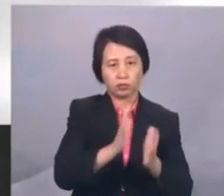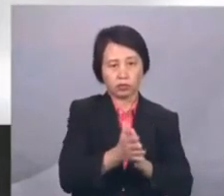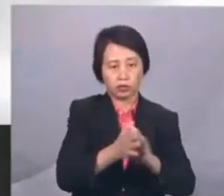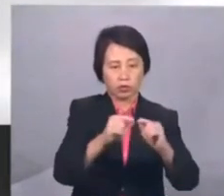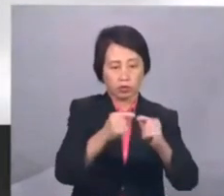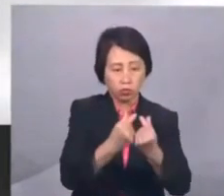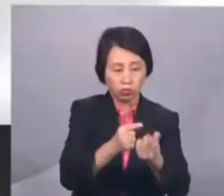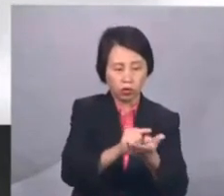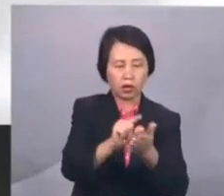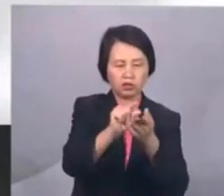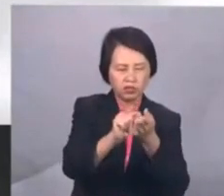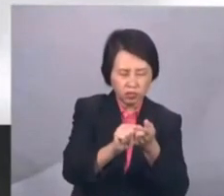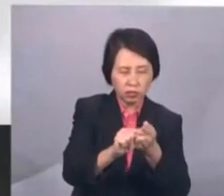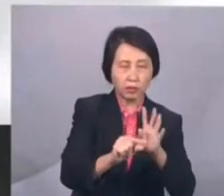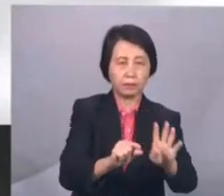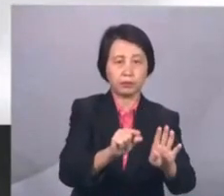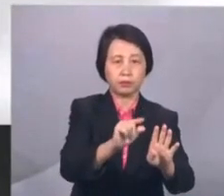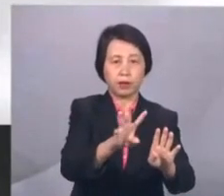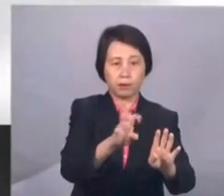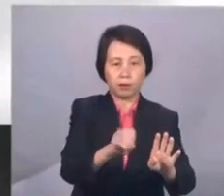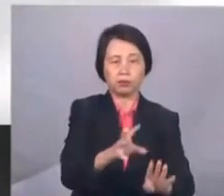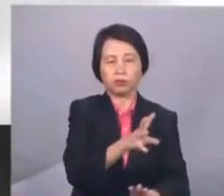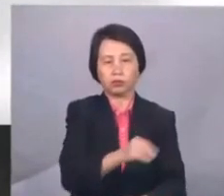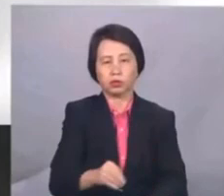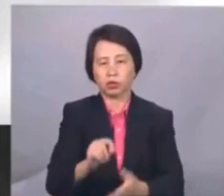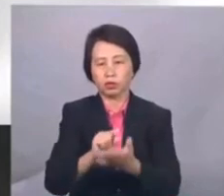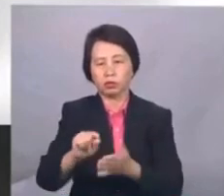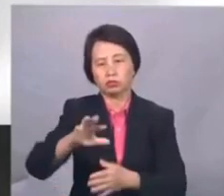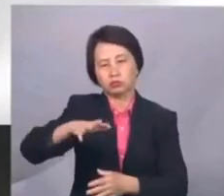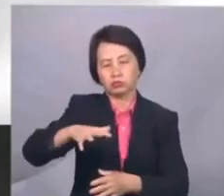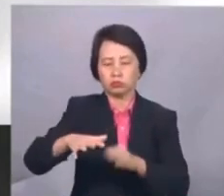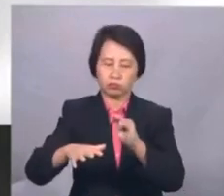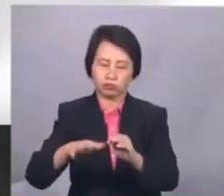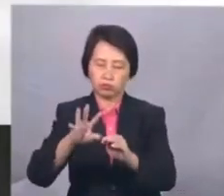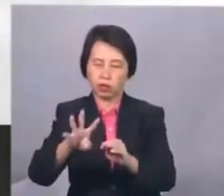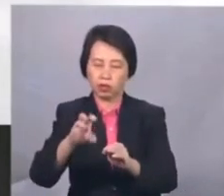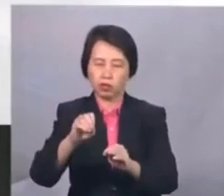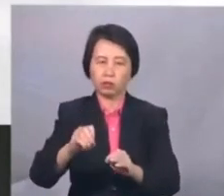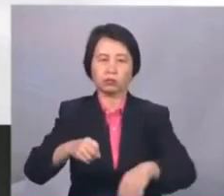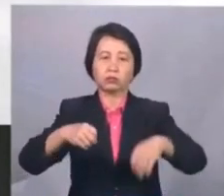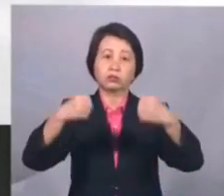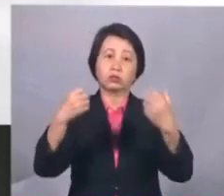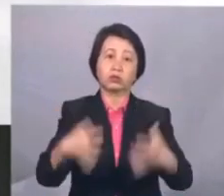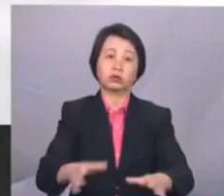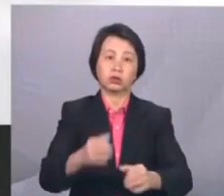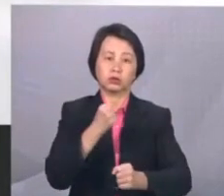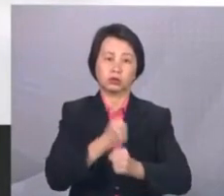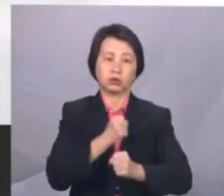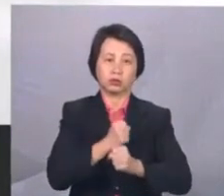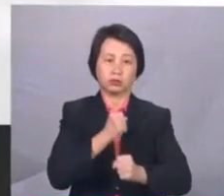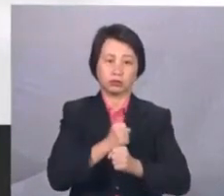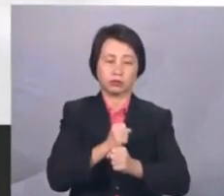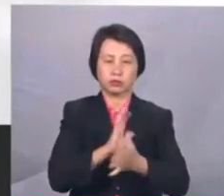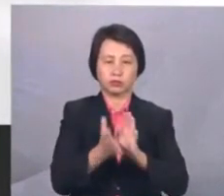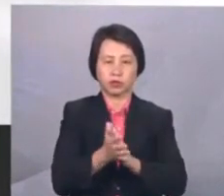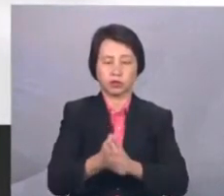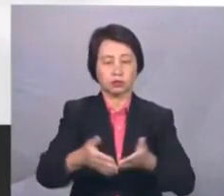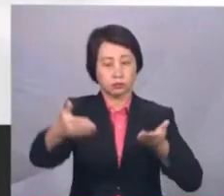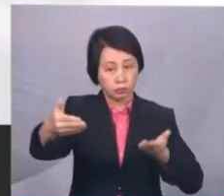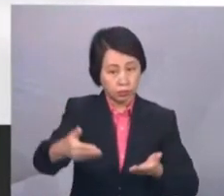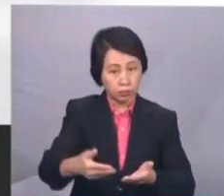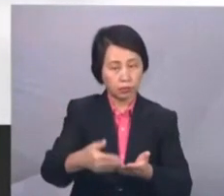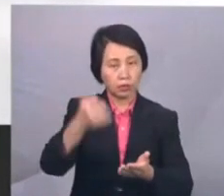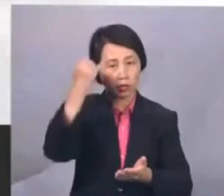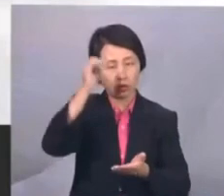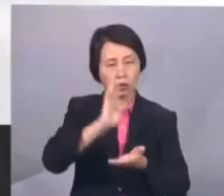golongan berpendapatan rendah di 40 dan berpendapatan sederhana m40 kehilangan pekerjaan justru pengenalan